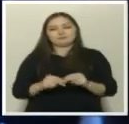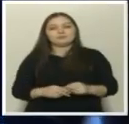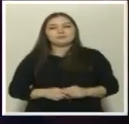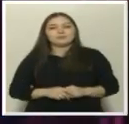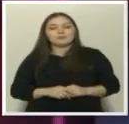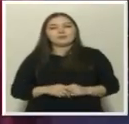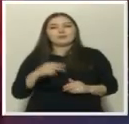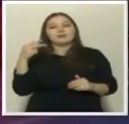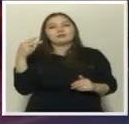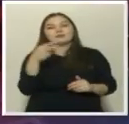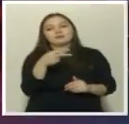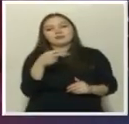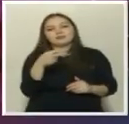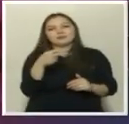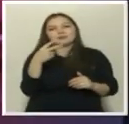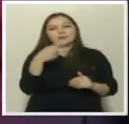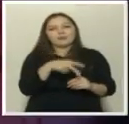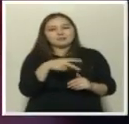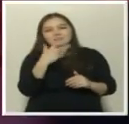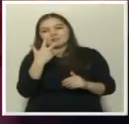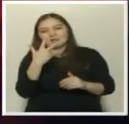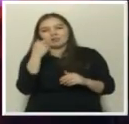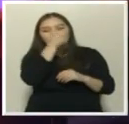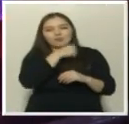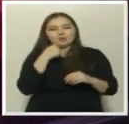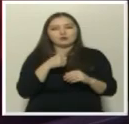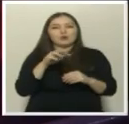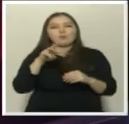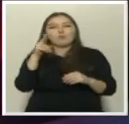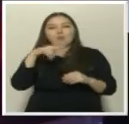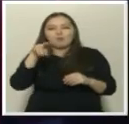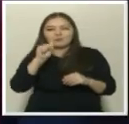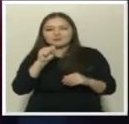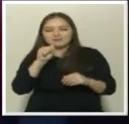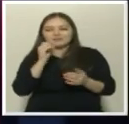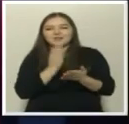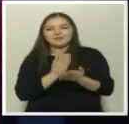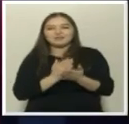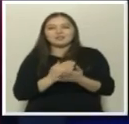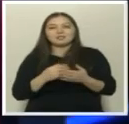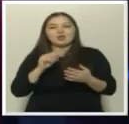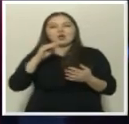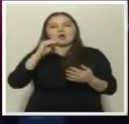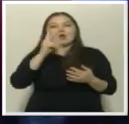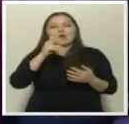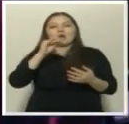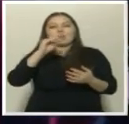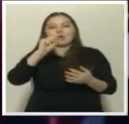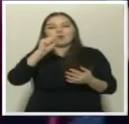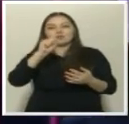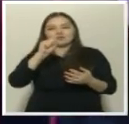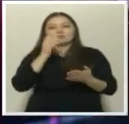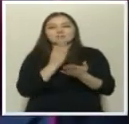в 2023 году войдет в моду кожаные джинсовая одежда по мнению дизайнеров тренде также Яркие цвета